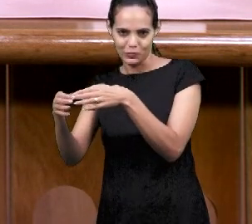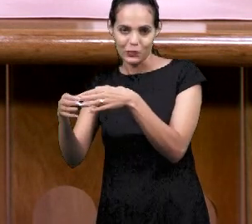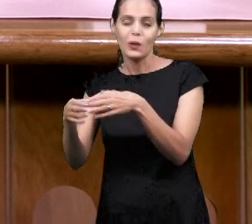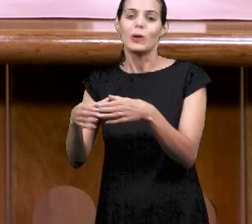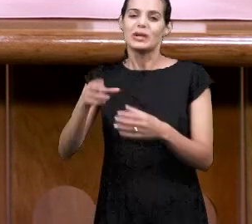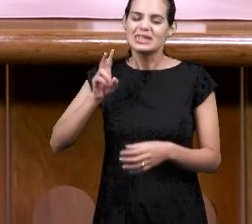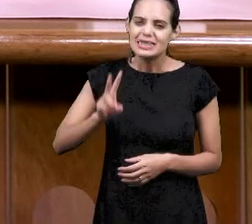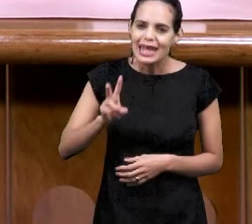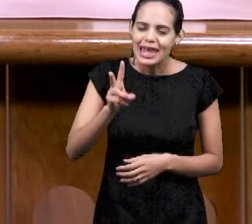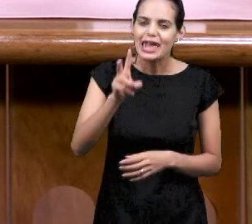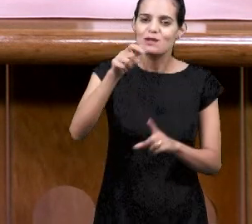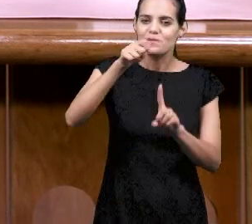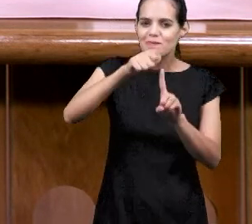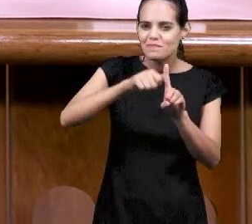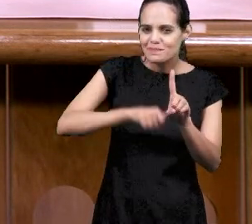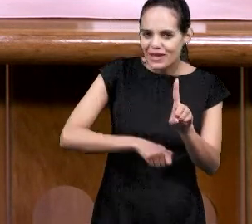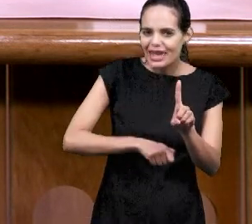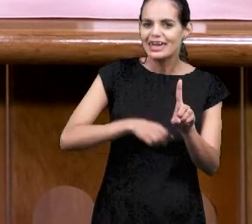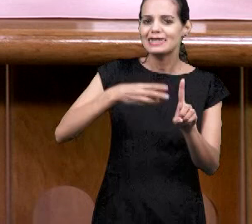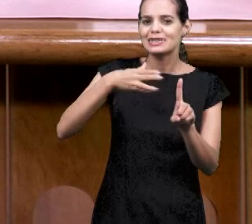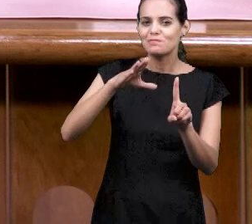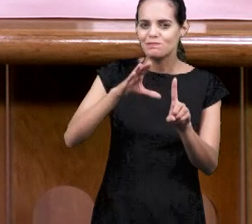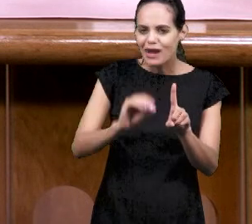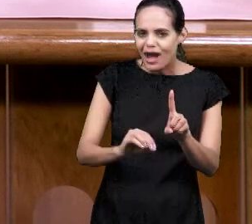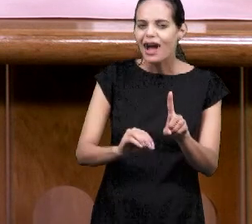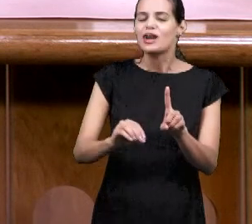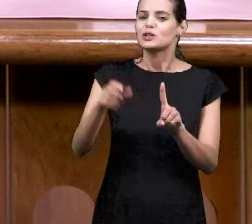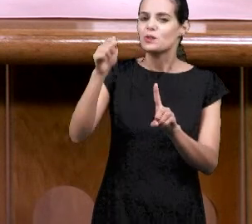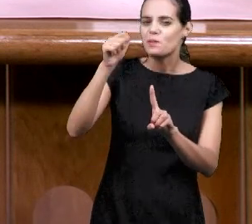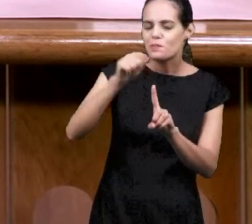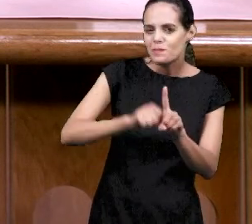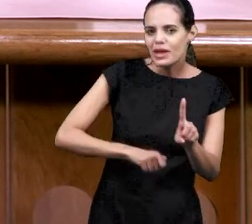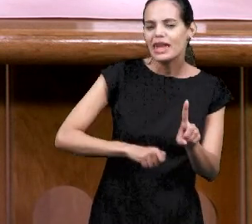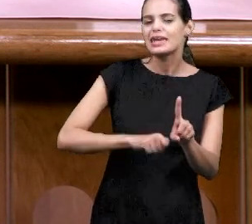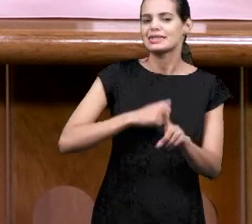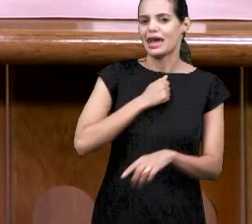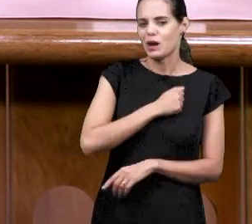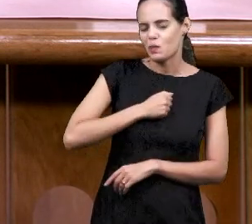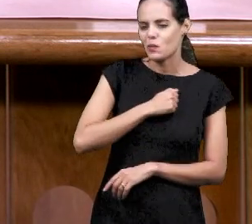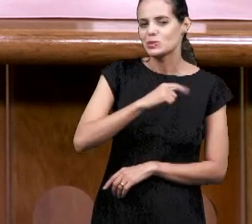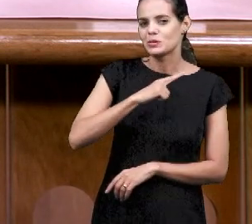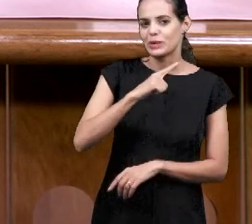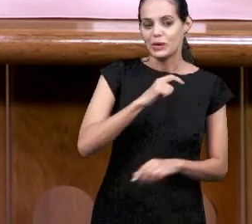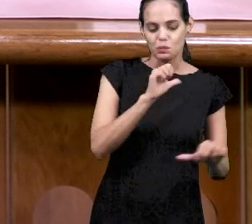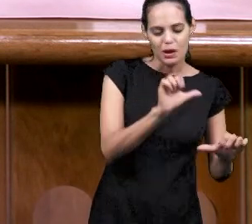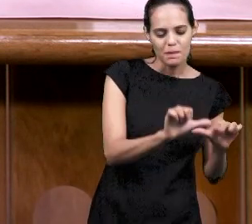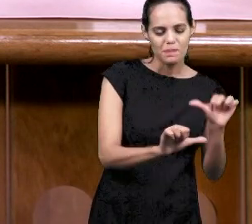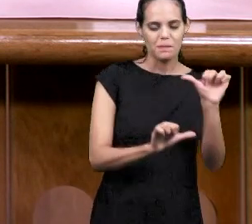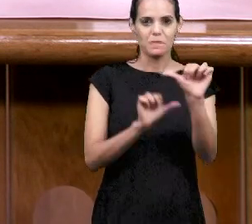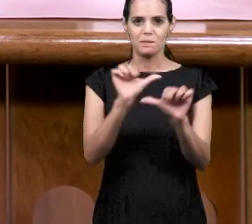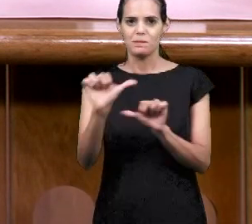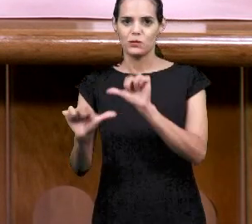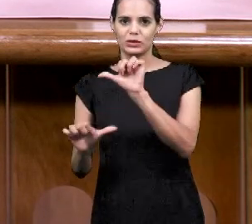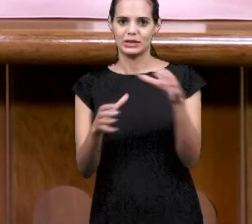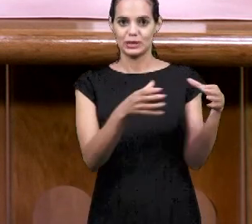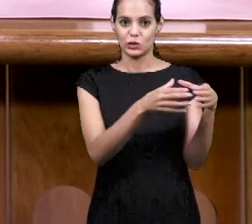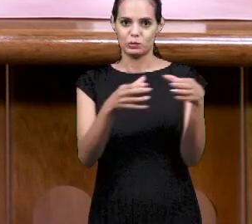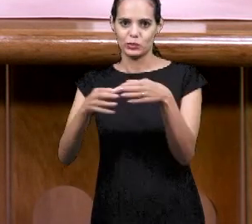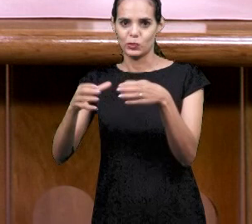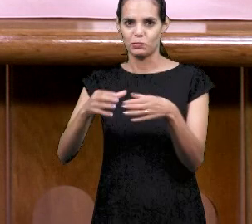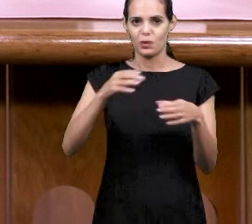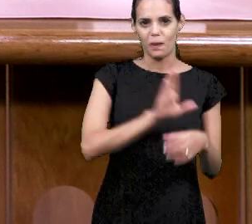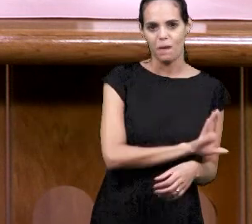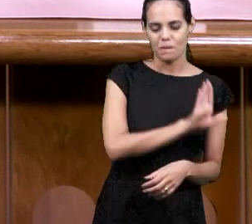cette partie de l'école biblique dominicale et nous allons prier pour nos enfants intermédiaires et adolescents. Aujourd'hui, notre prière